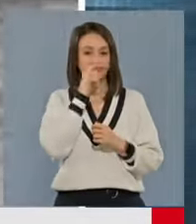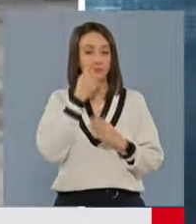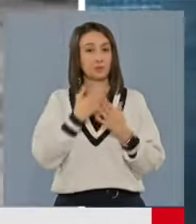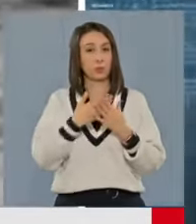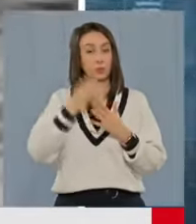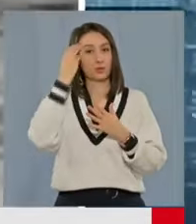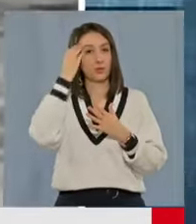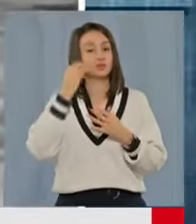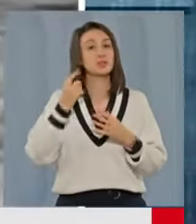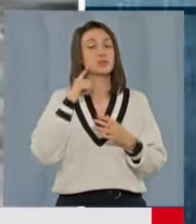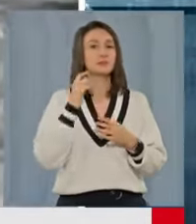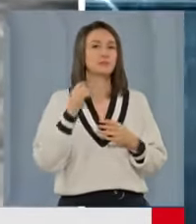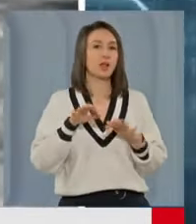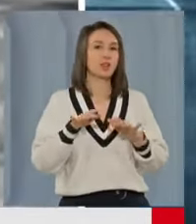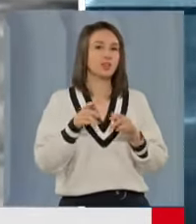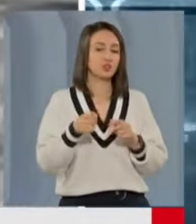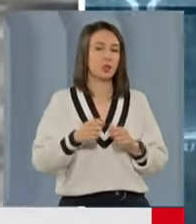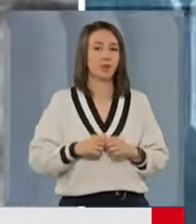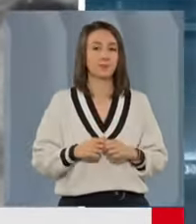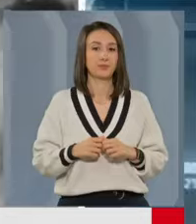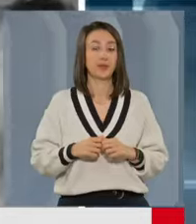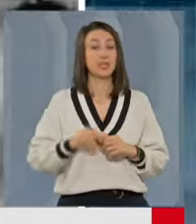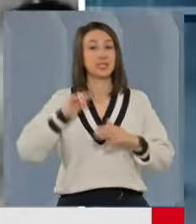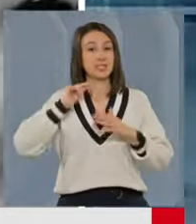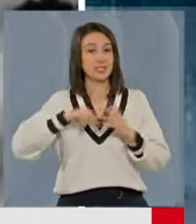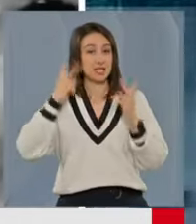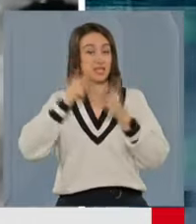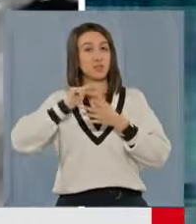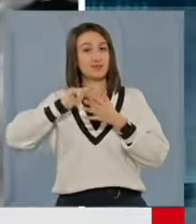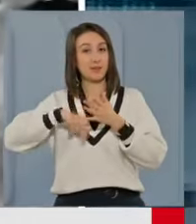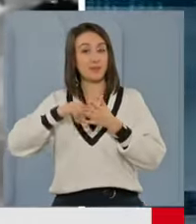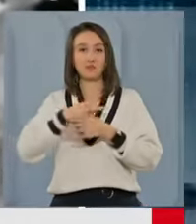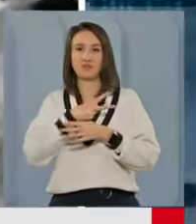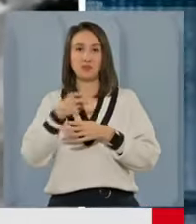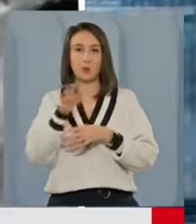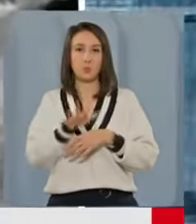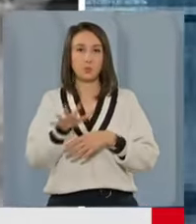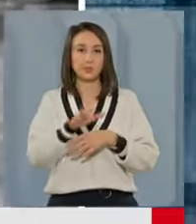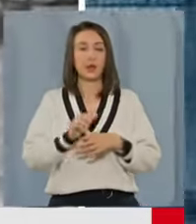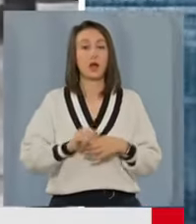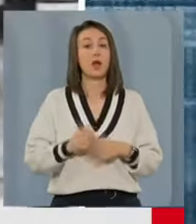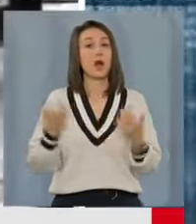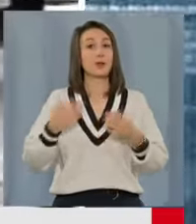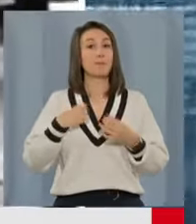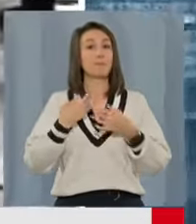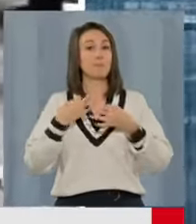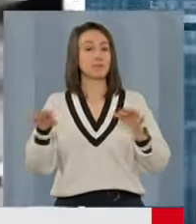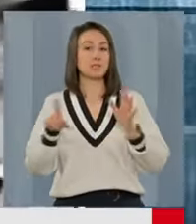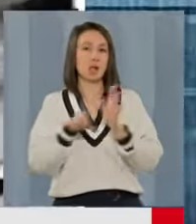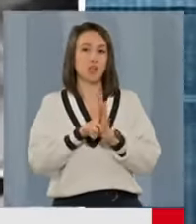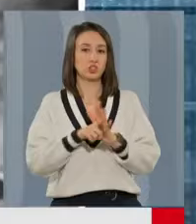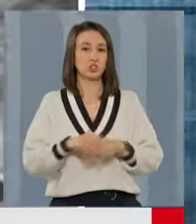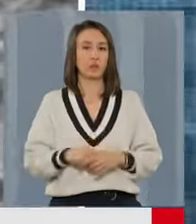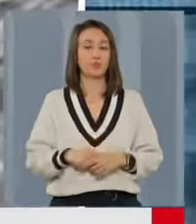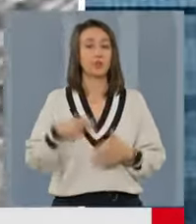artificială înțelegerea a fost semnată de romtehnica prin negociere directă fără publicare prealabilă Care este permisă de legislația în